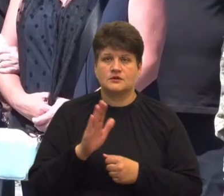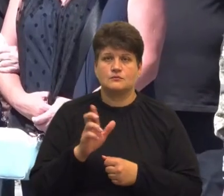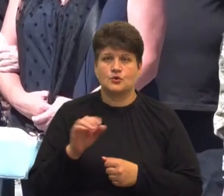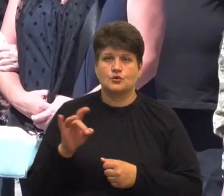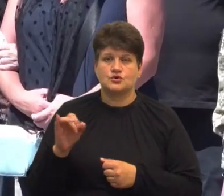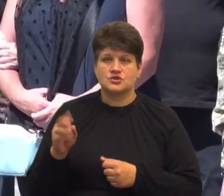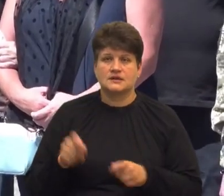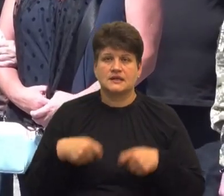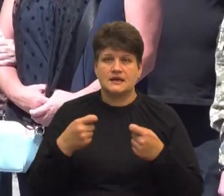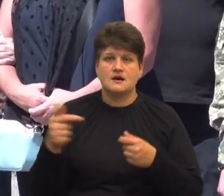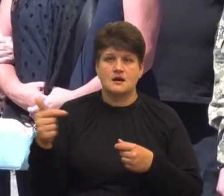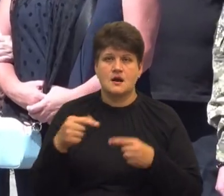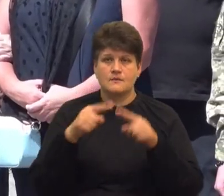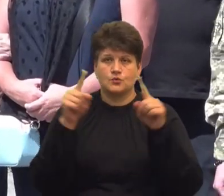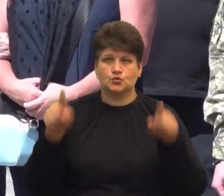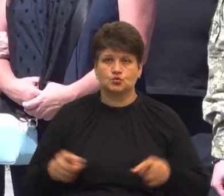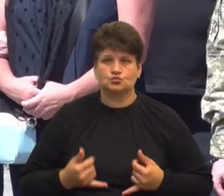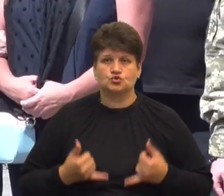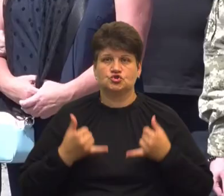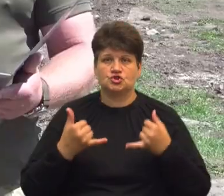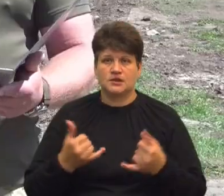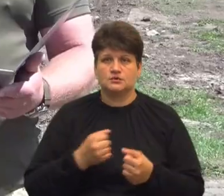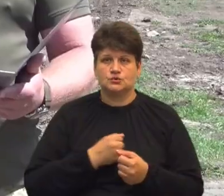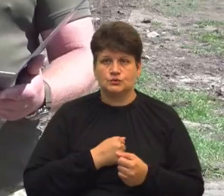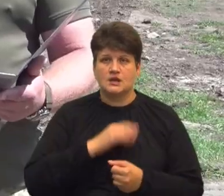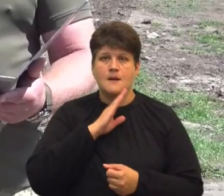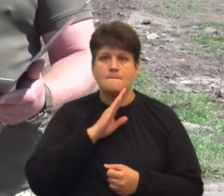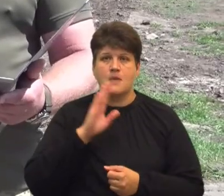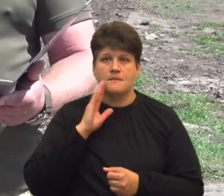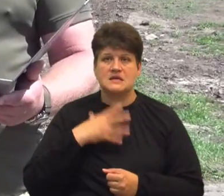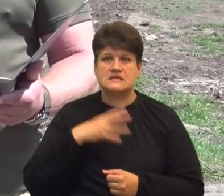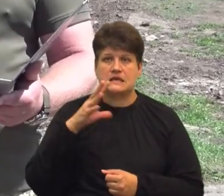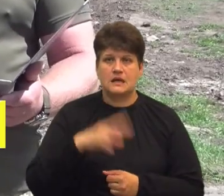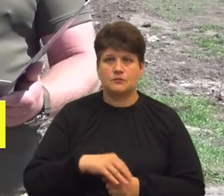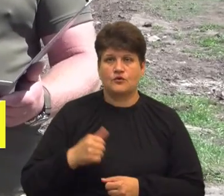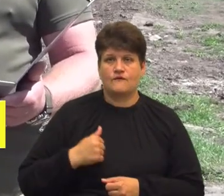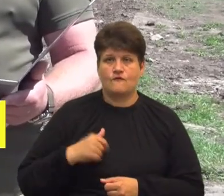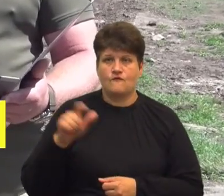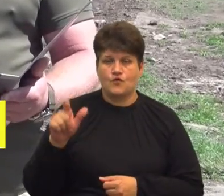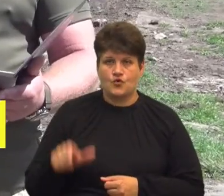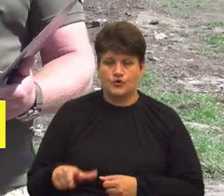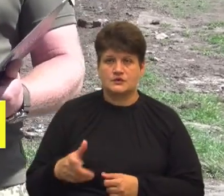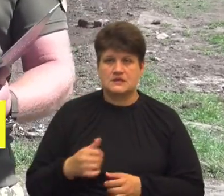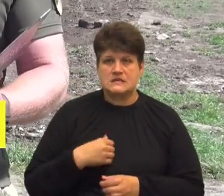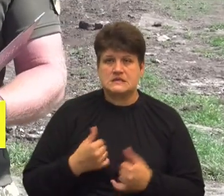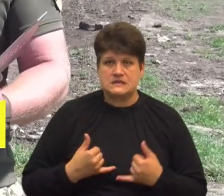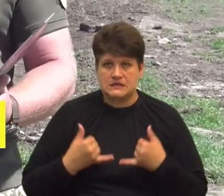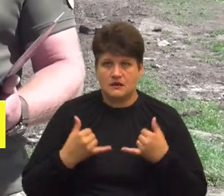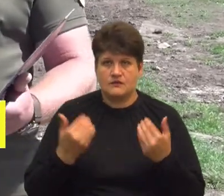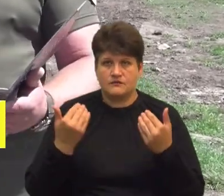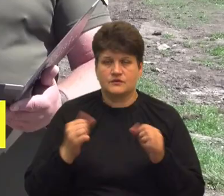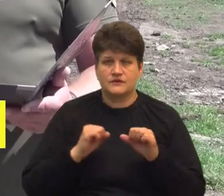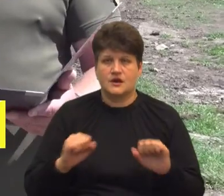вручає грамоту пошани із скорботи мамі загиблого воїна Я голову збройних сил України схиляють перед відвагою